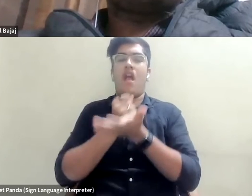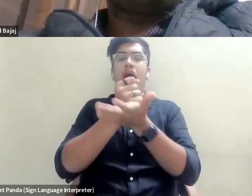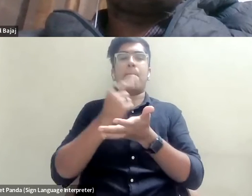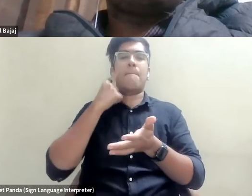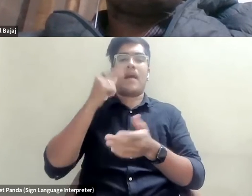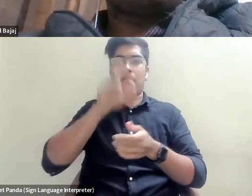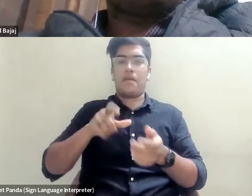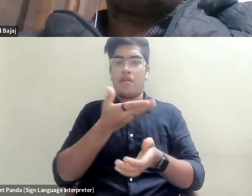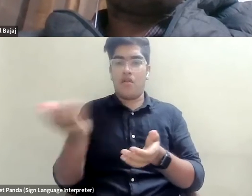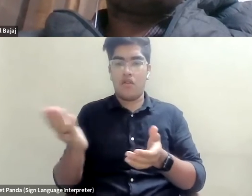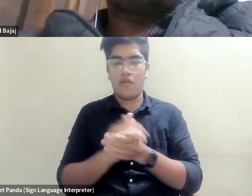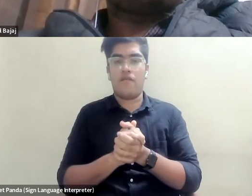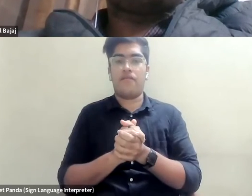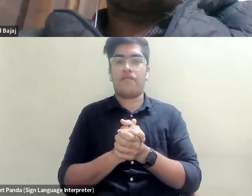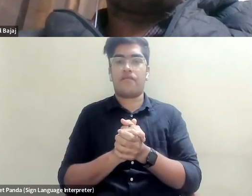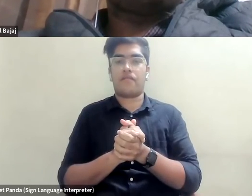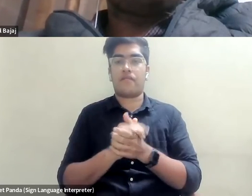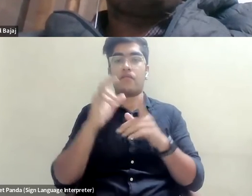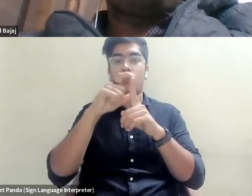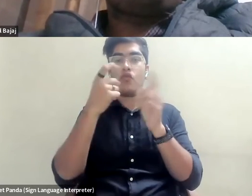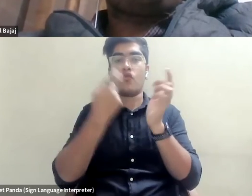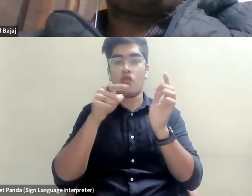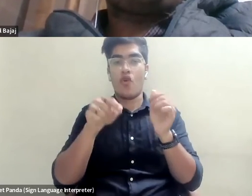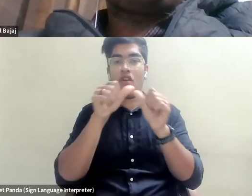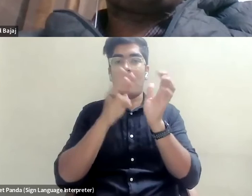डॉक्टर अम्बेडकर ने बहुत प्रार्थना की कि भाई ये आप करो,